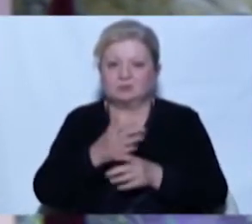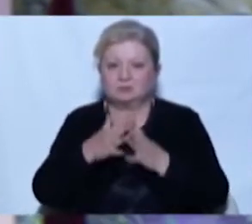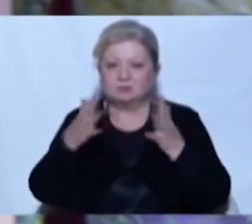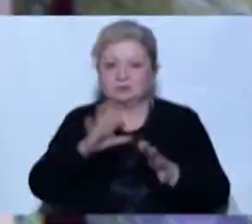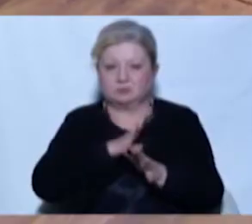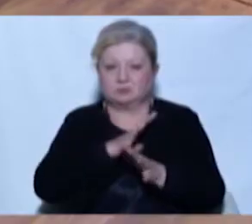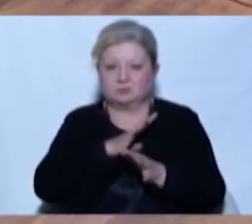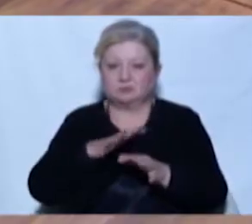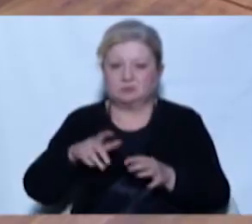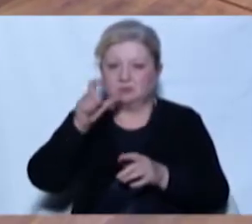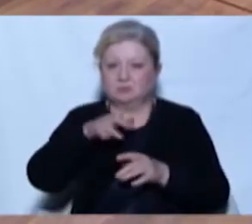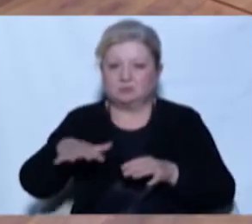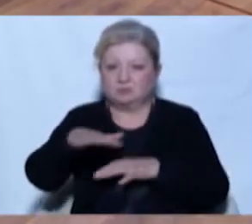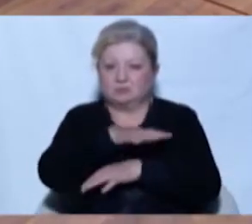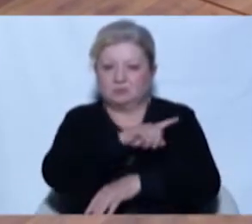მოწინააღმდეგე